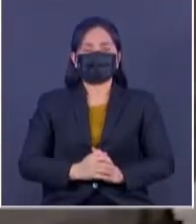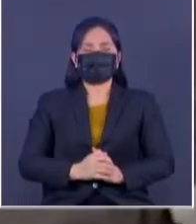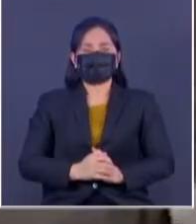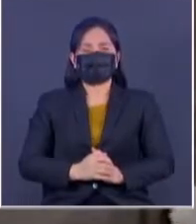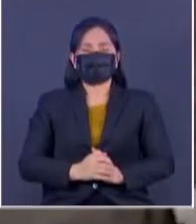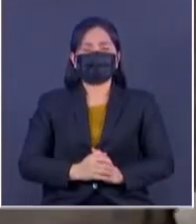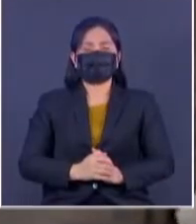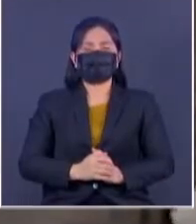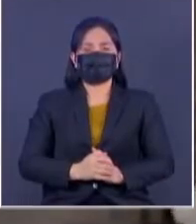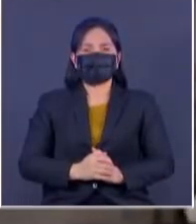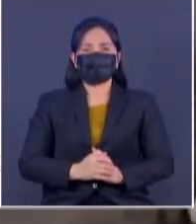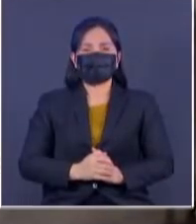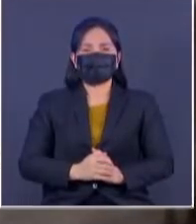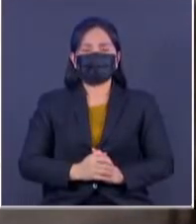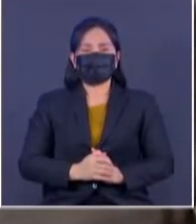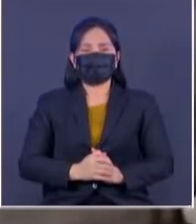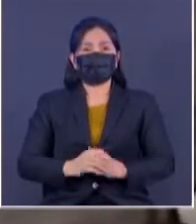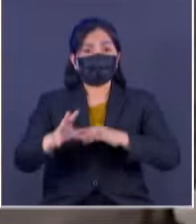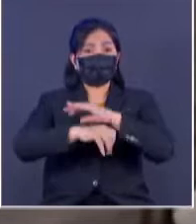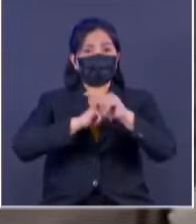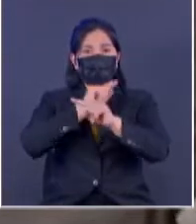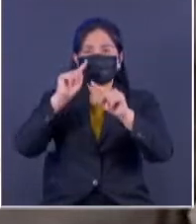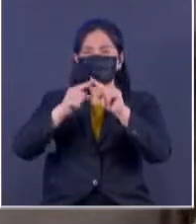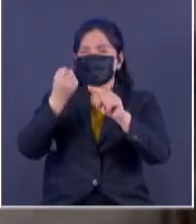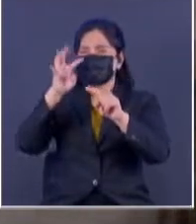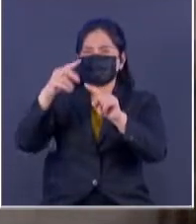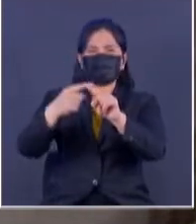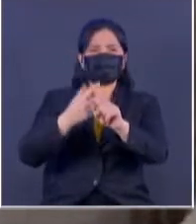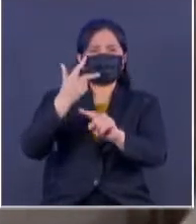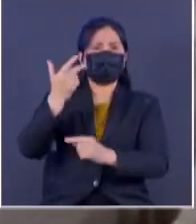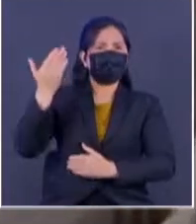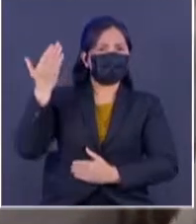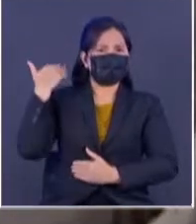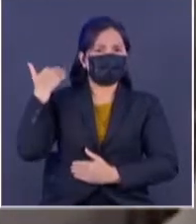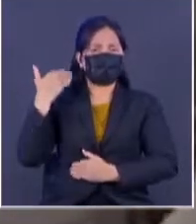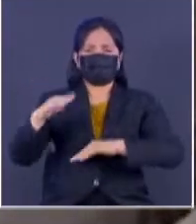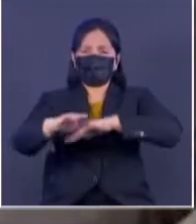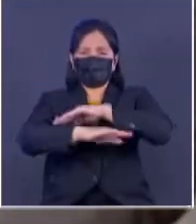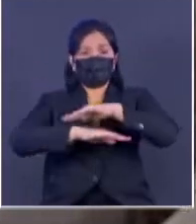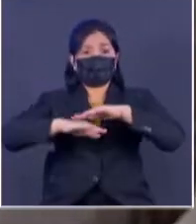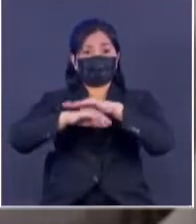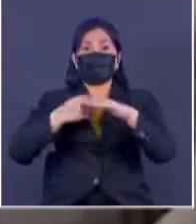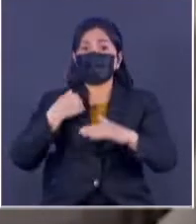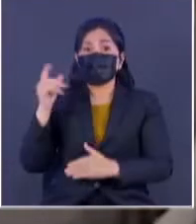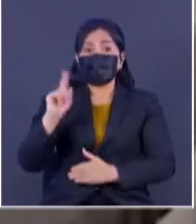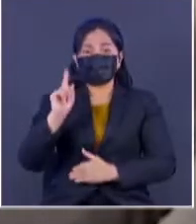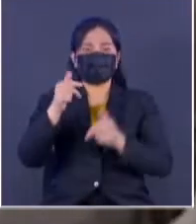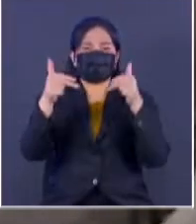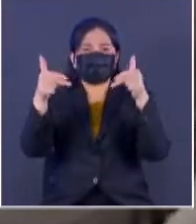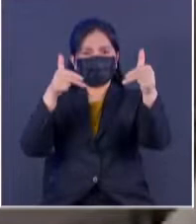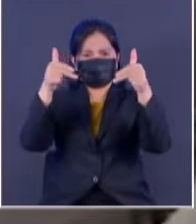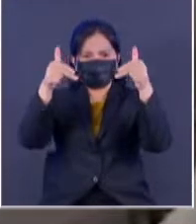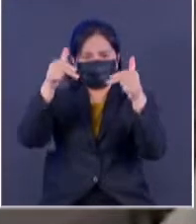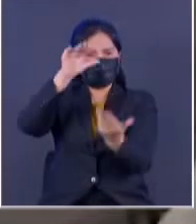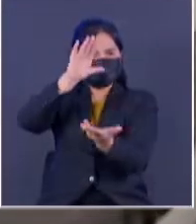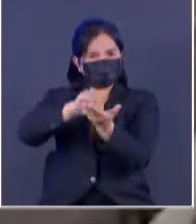ที่437นะครับโดยก่อเหตุเมื่อวันที่14มีนาคมที่ผ่านมาซึ่งหลักฐานเนี่ยฮะก็มีภาพจากกล้องวงจรปิด